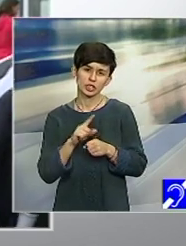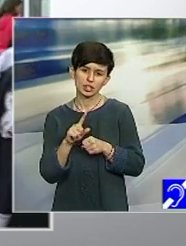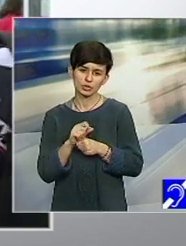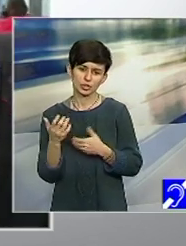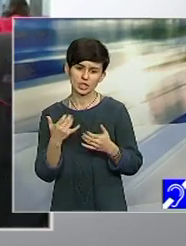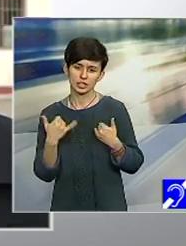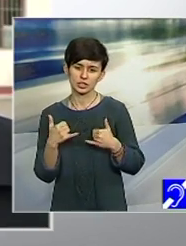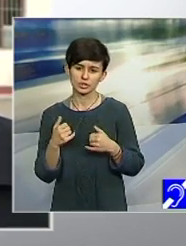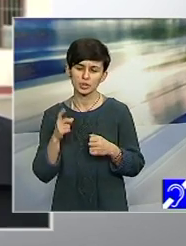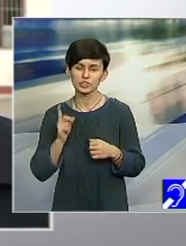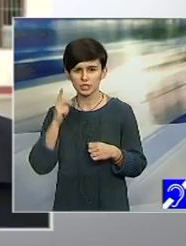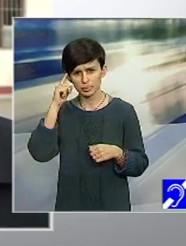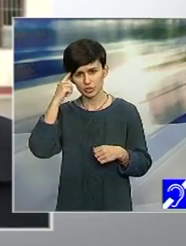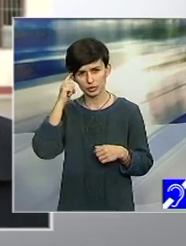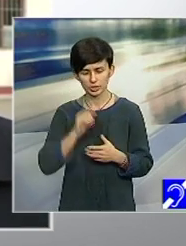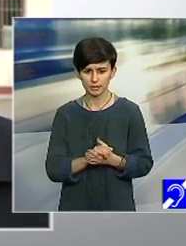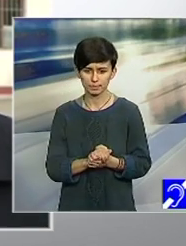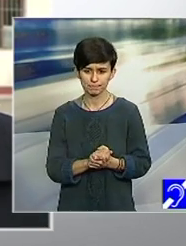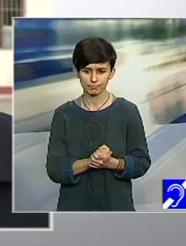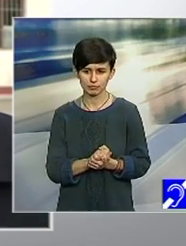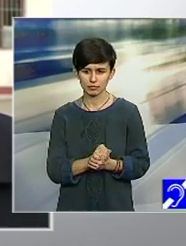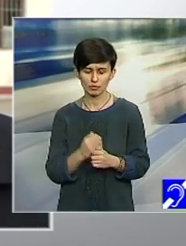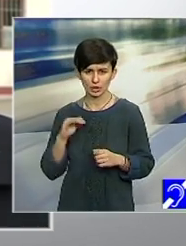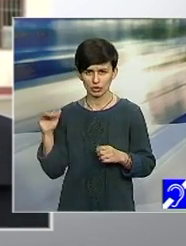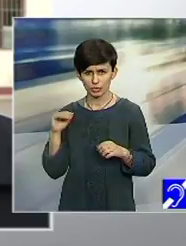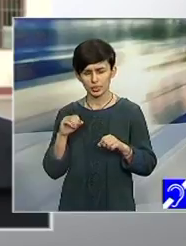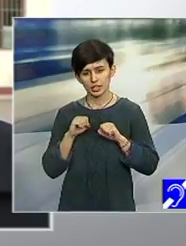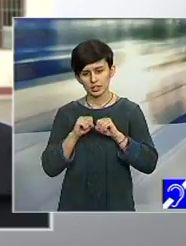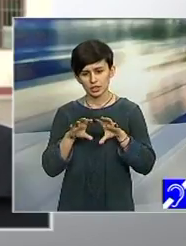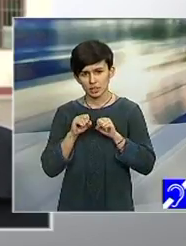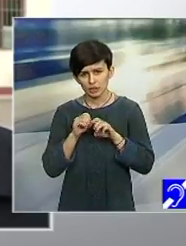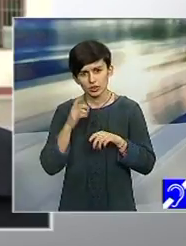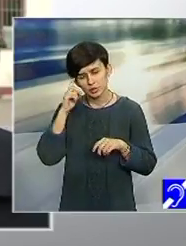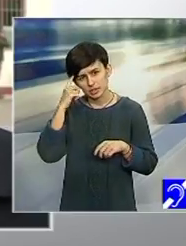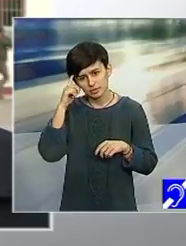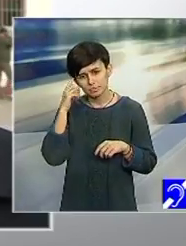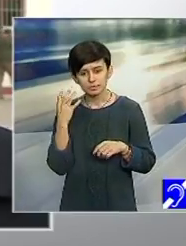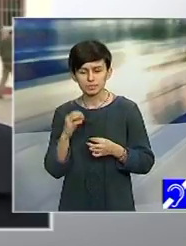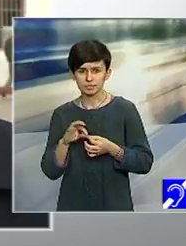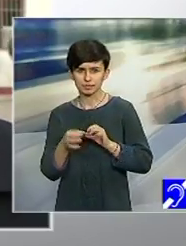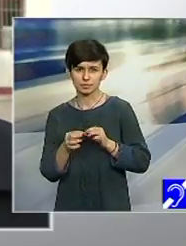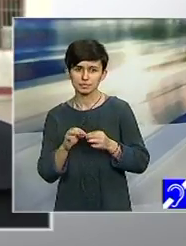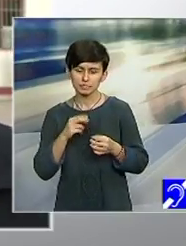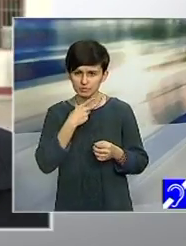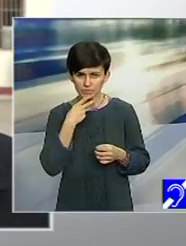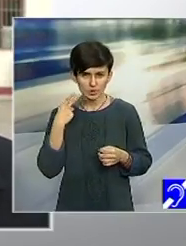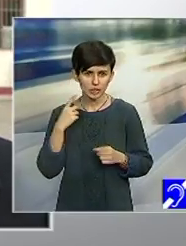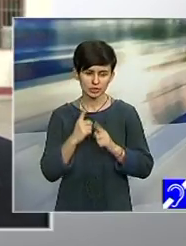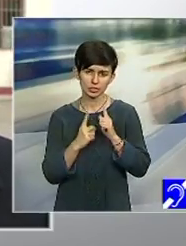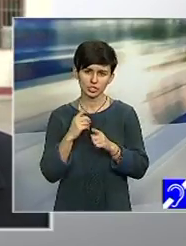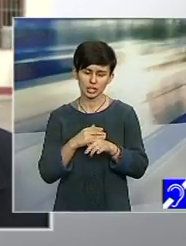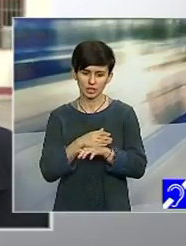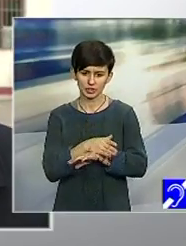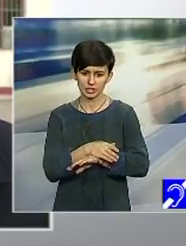trebuie știute. Copiii noștri sunt informați, deci știu ce înseamnă Holocaust și dacă veți intra și